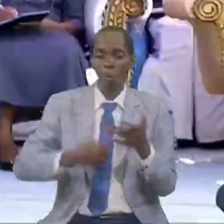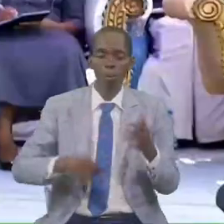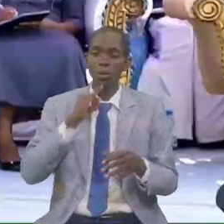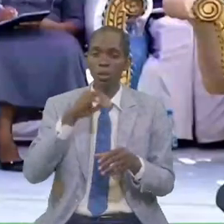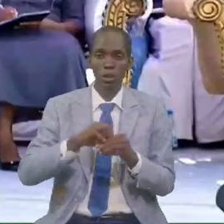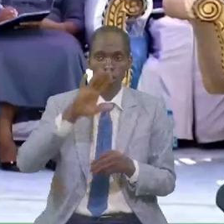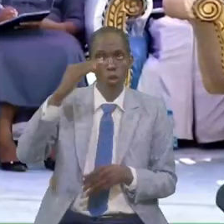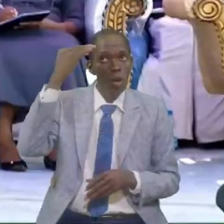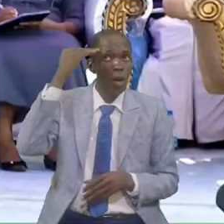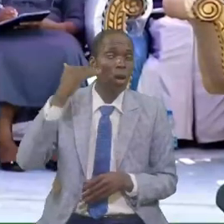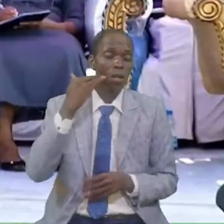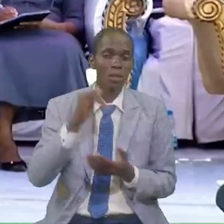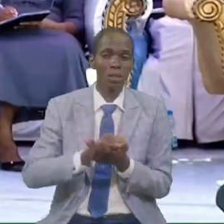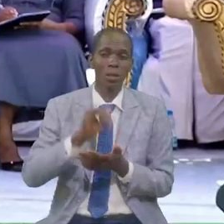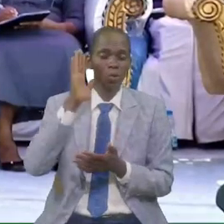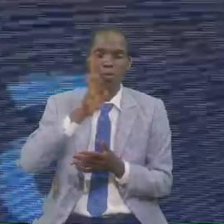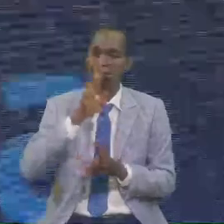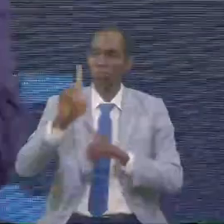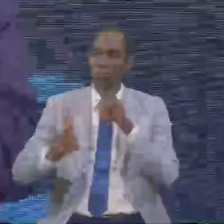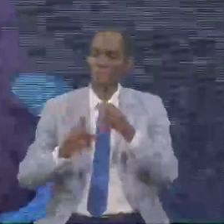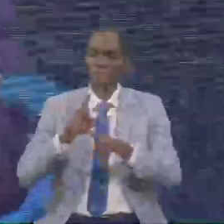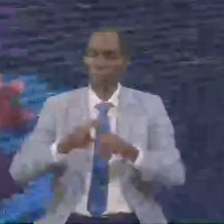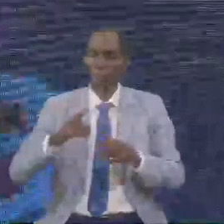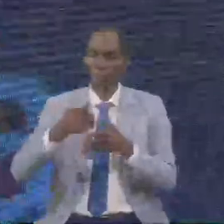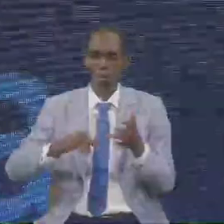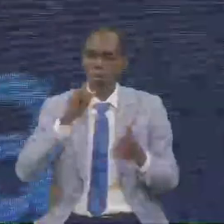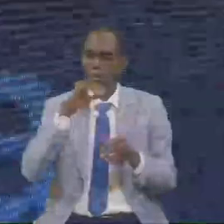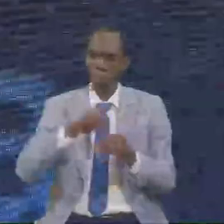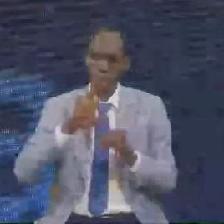Ce n'est pas ce qui est dans ta tête, mais c'est ce qui est sur ton corps.